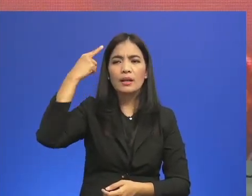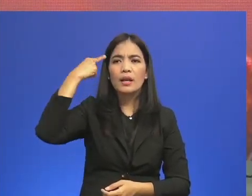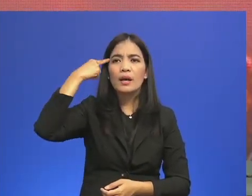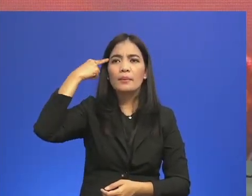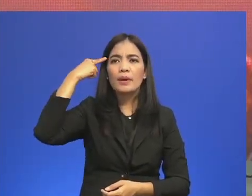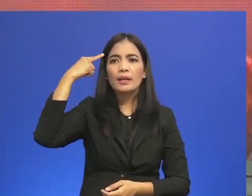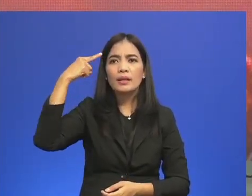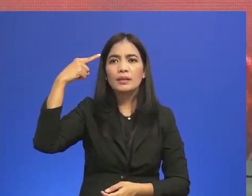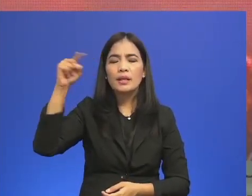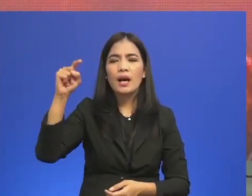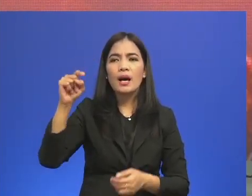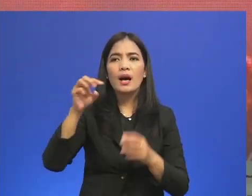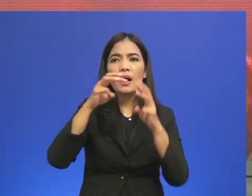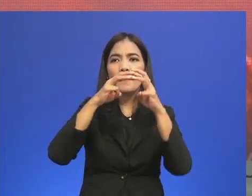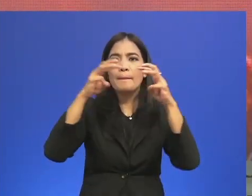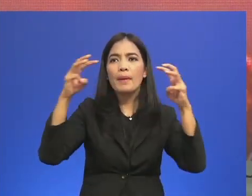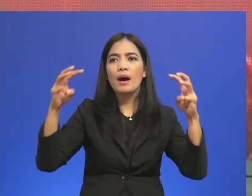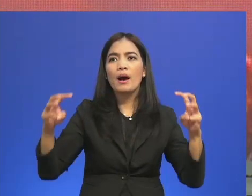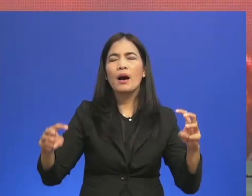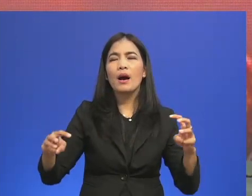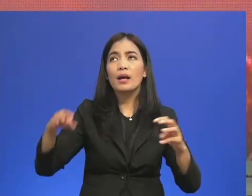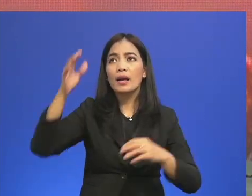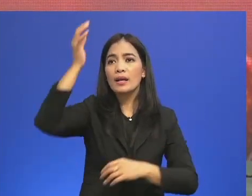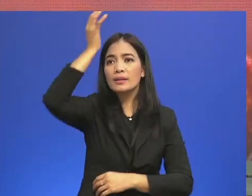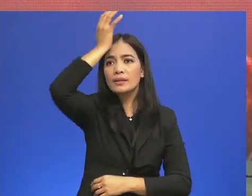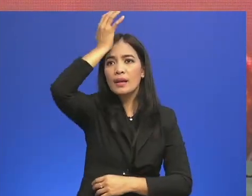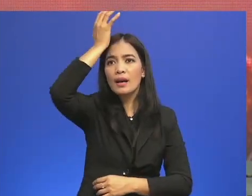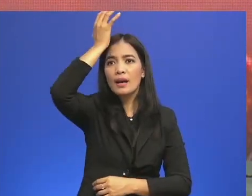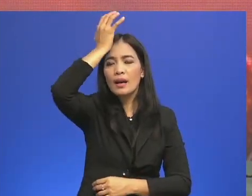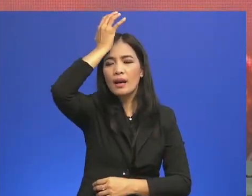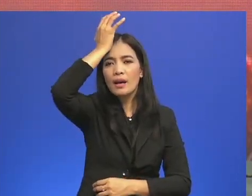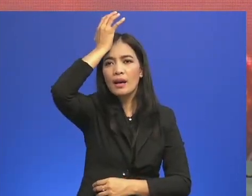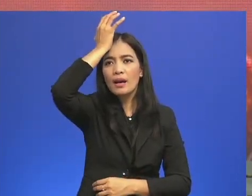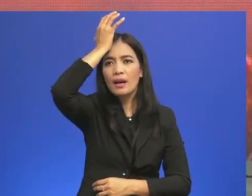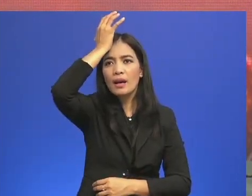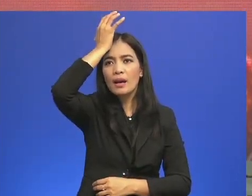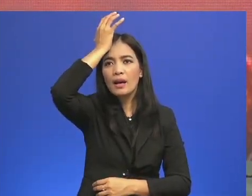Sanjungan bagi Sang Maha Raja,